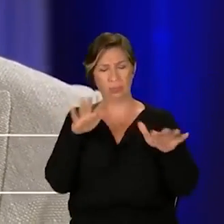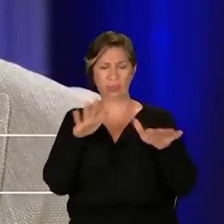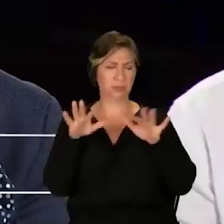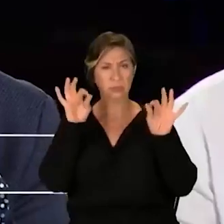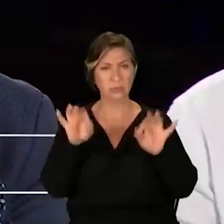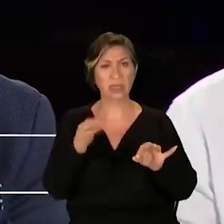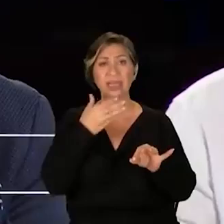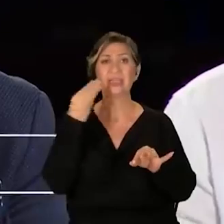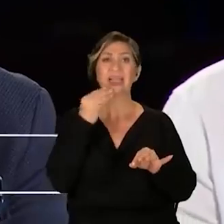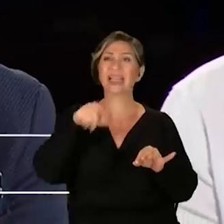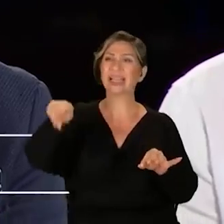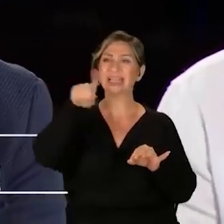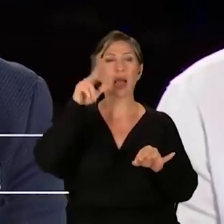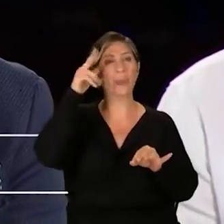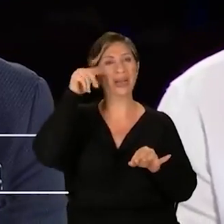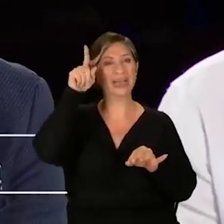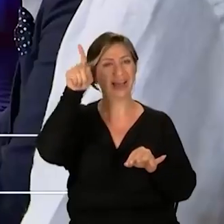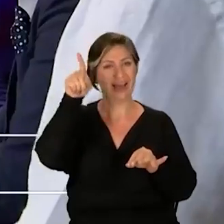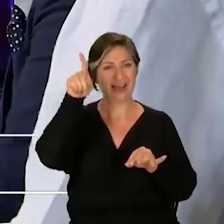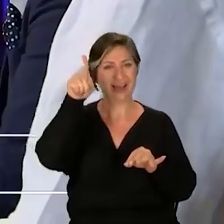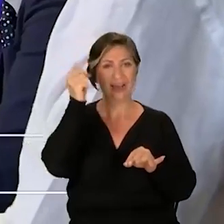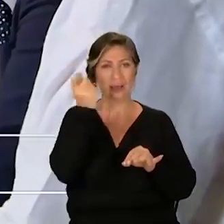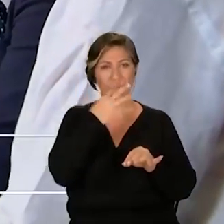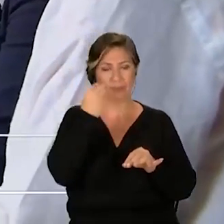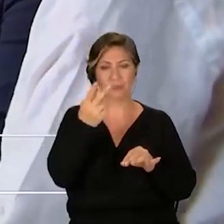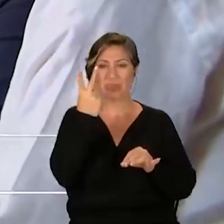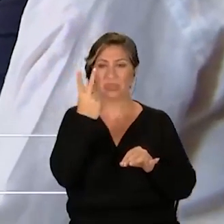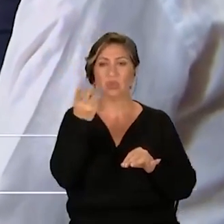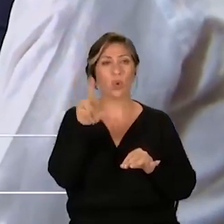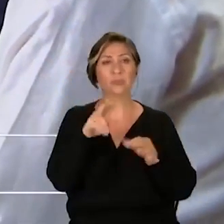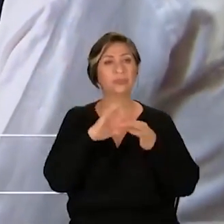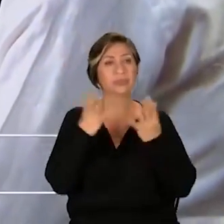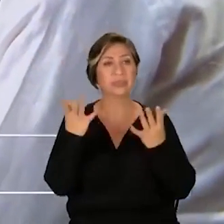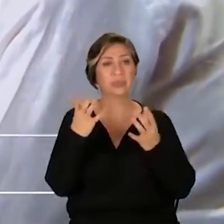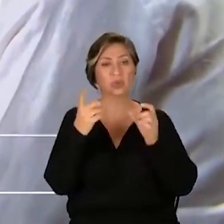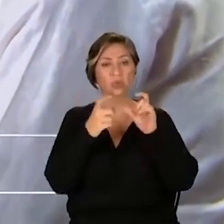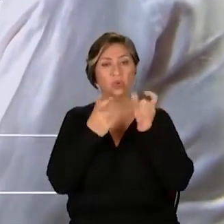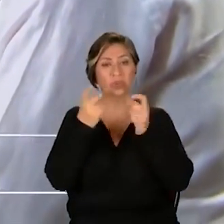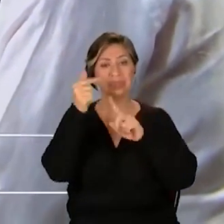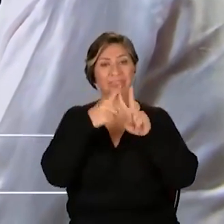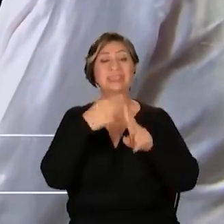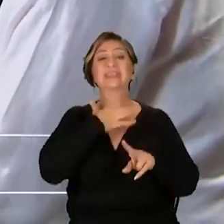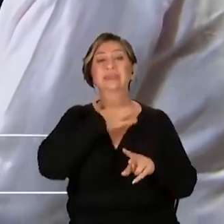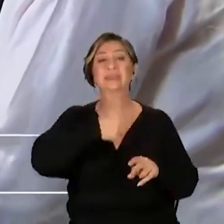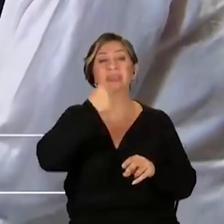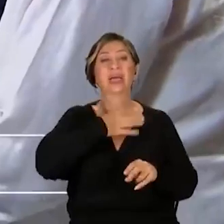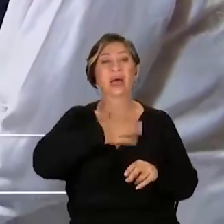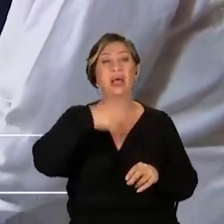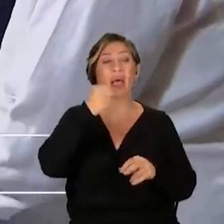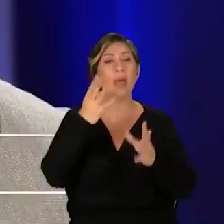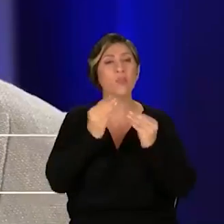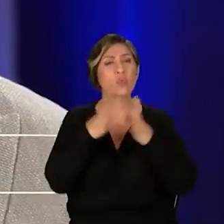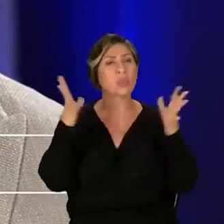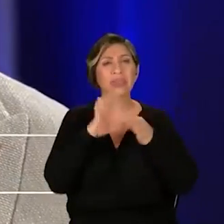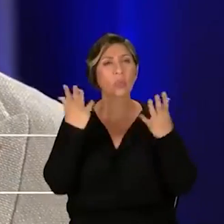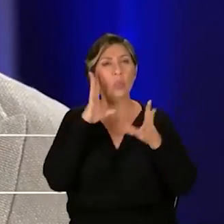biliyorsunuz gençlerdeki yani Amerika Birleşik Devletleri rakamını veriyorum. İkinci ölüm sebebi suisitlerdir. Yani intiharlardır. Bundaki en büyük sebep